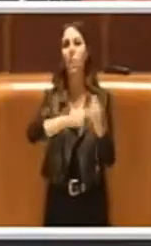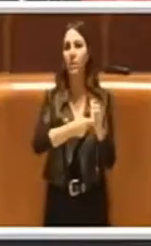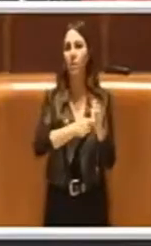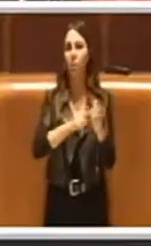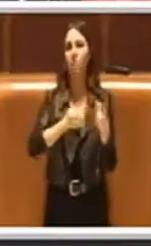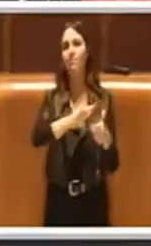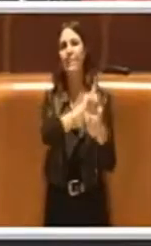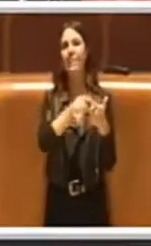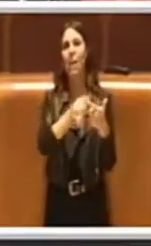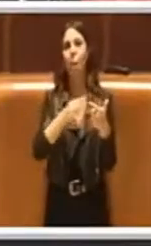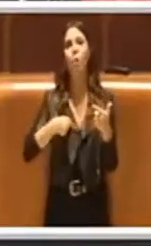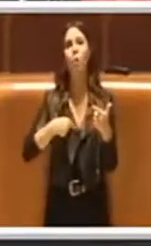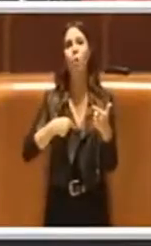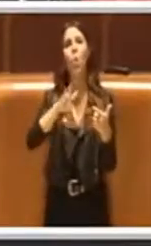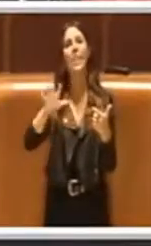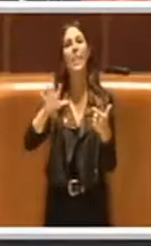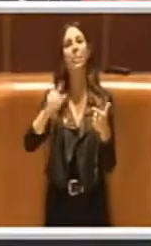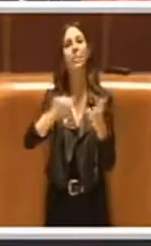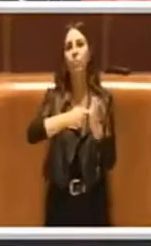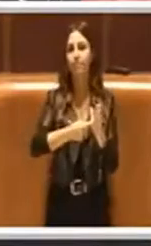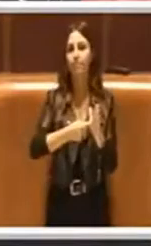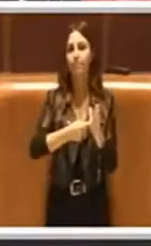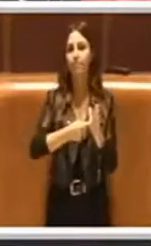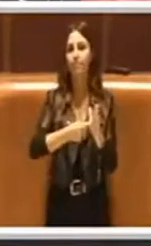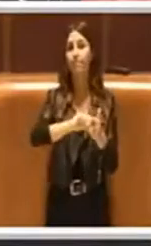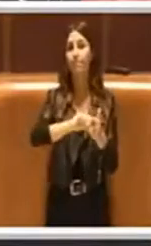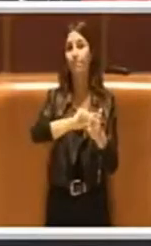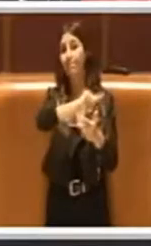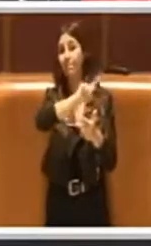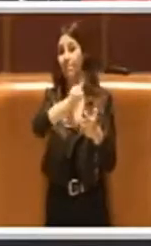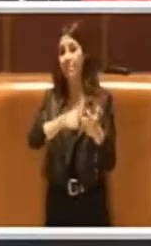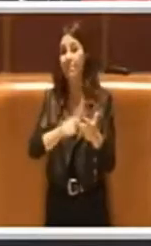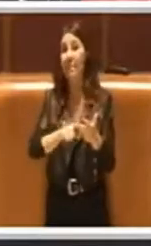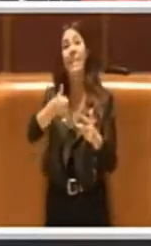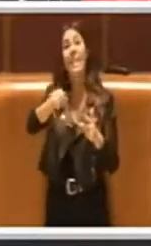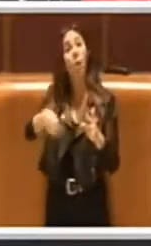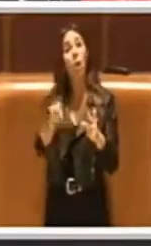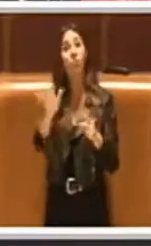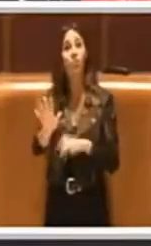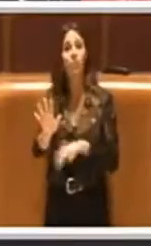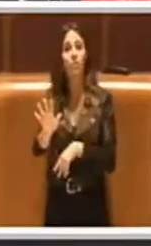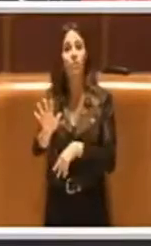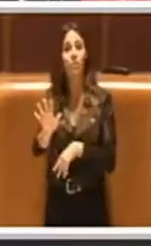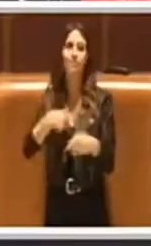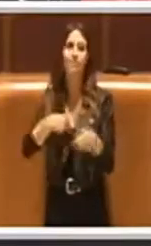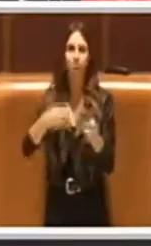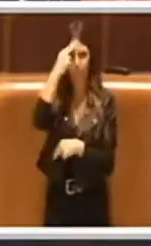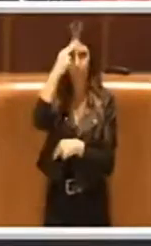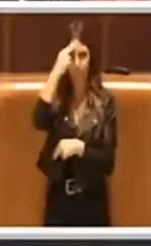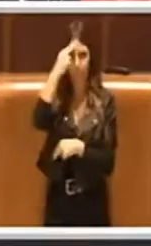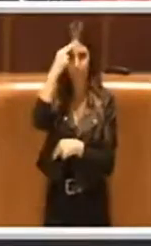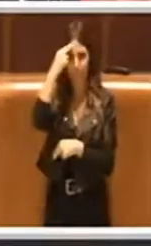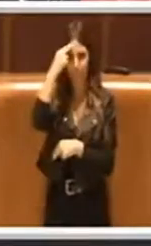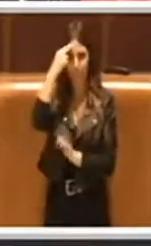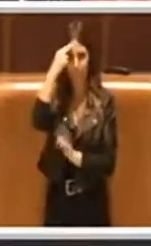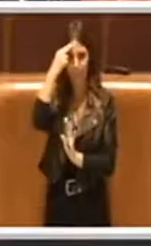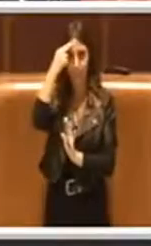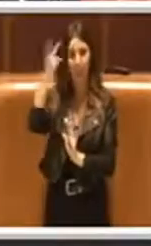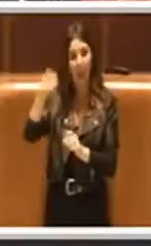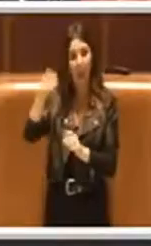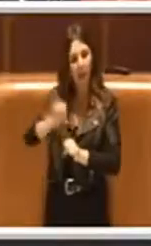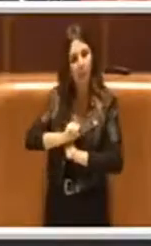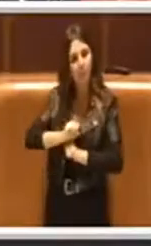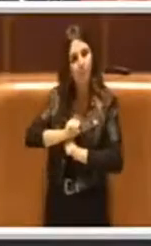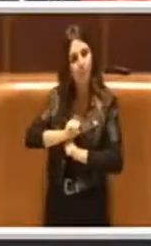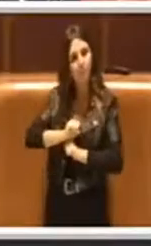anno 35 milioni poi il 17 il secondo 16 e 5 vado sempre a memoria ma credo di